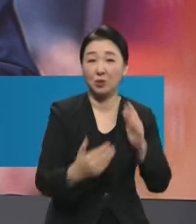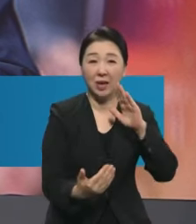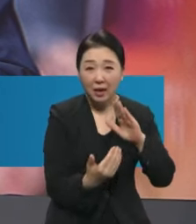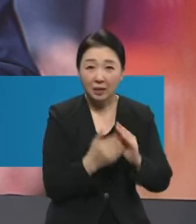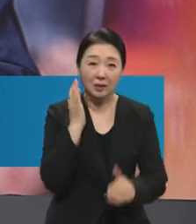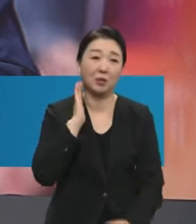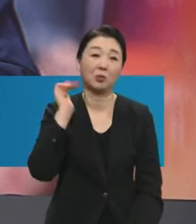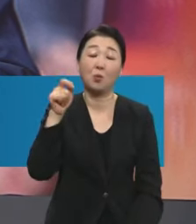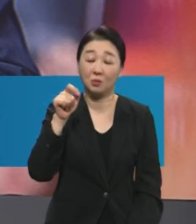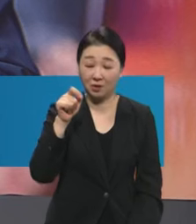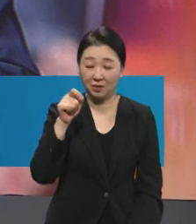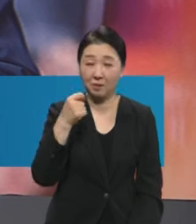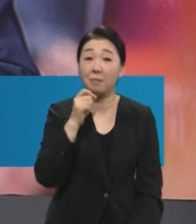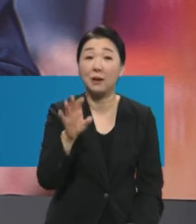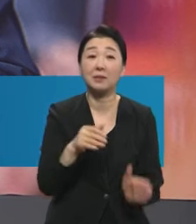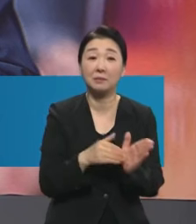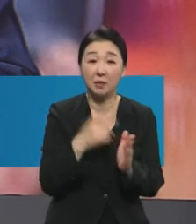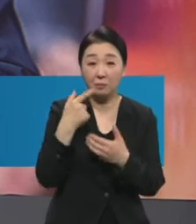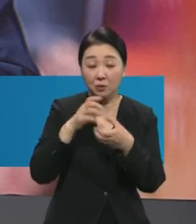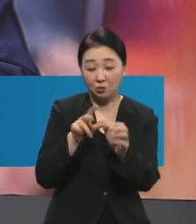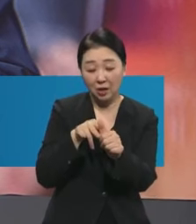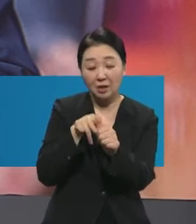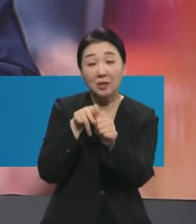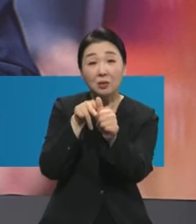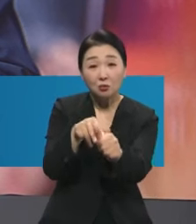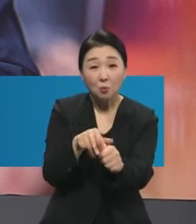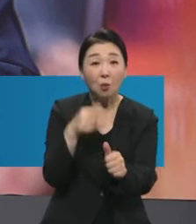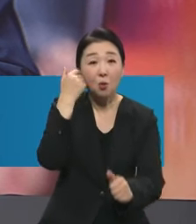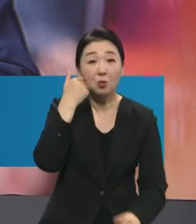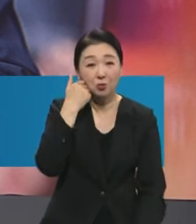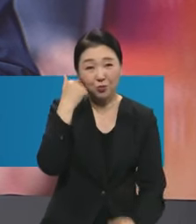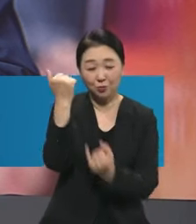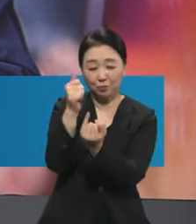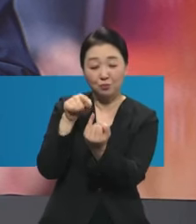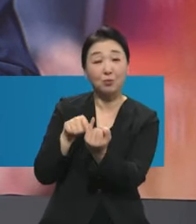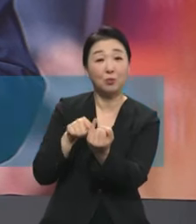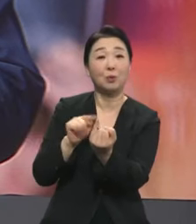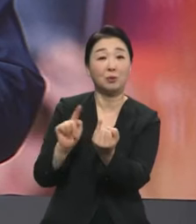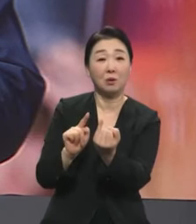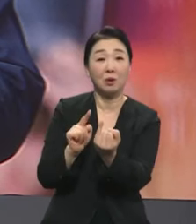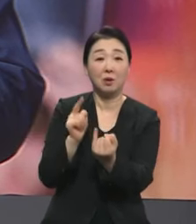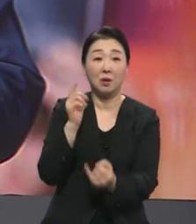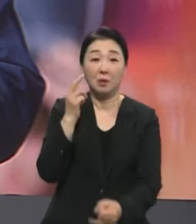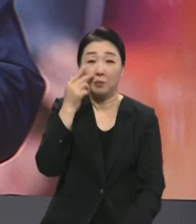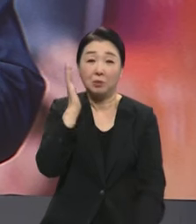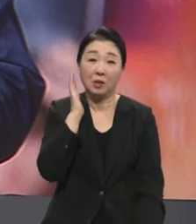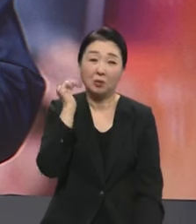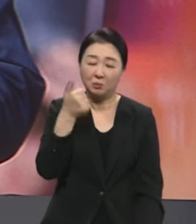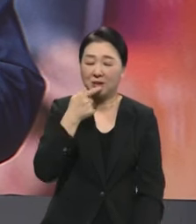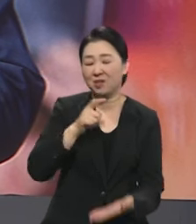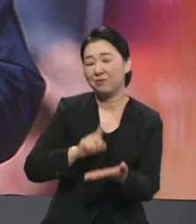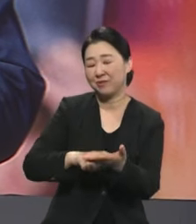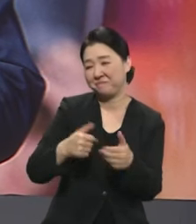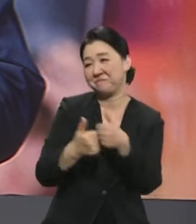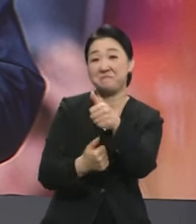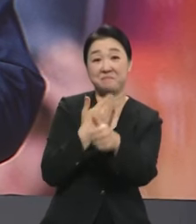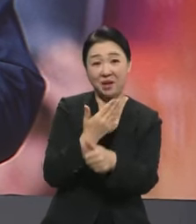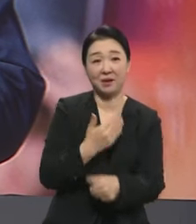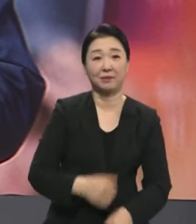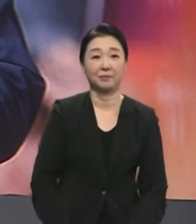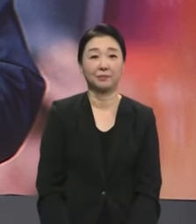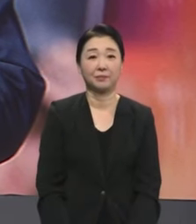기록될 거라고 했습니다. 또 민주당 대선 후보로 유력해진 카멀라 해리스 부통령에겐 바이든보다 더 쉬운 상대라고 했습니다.